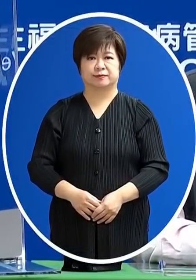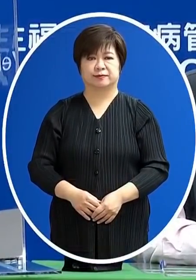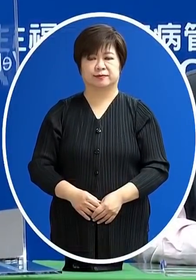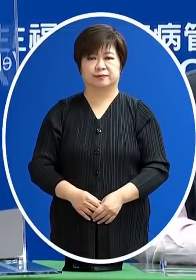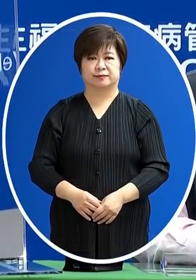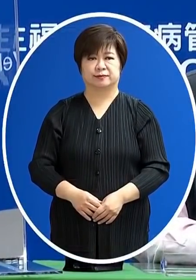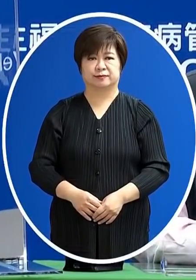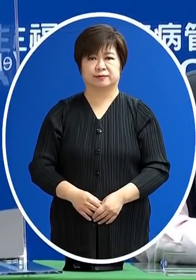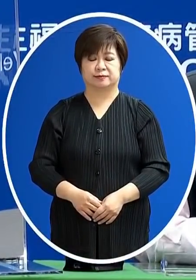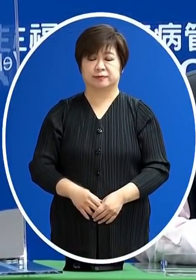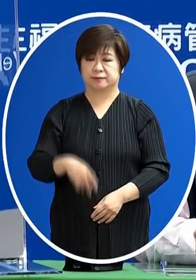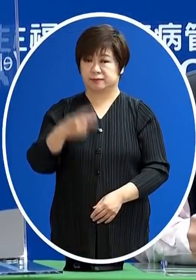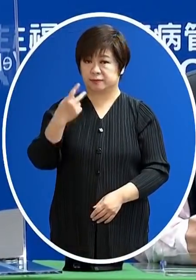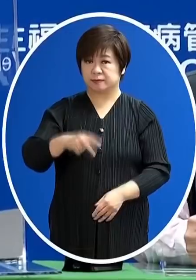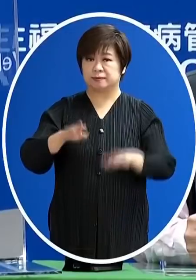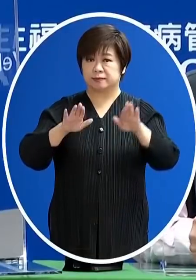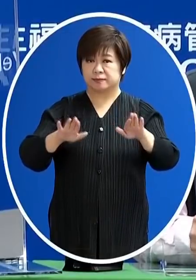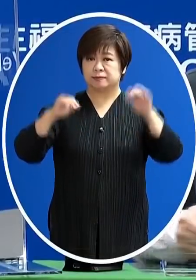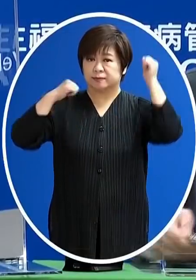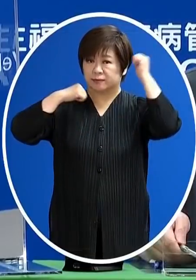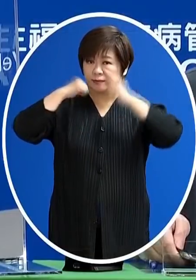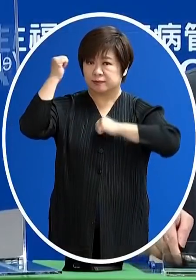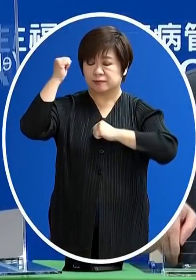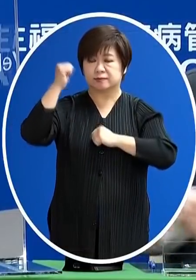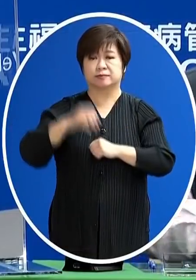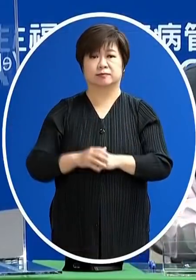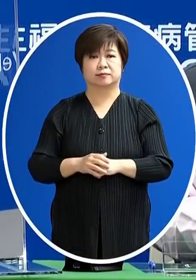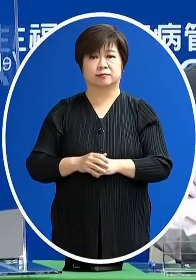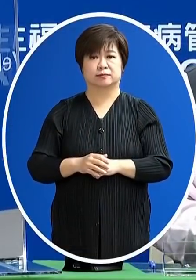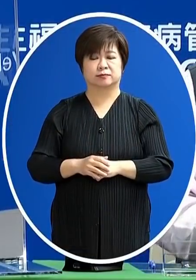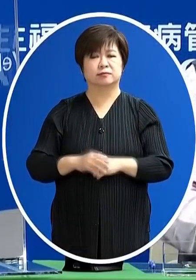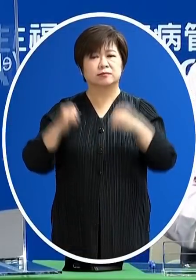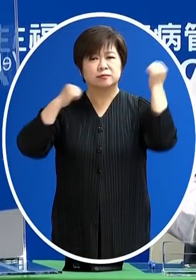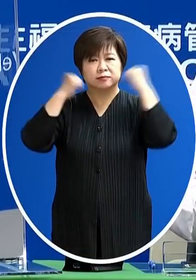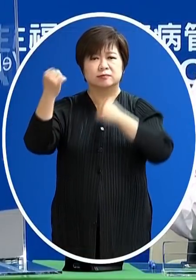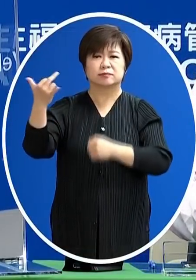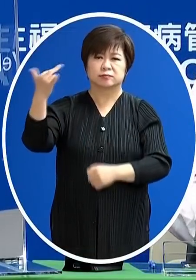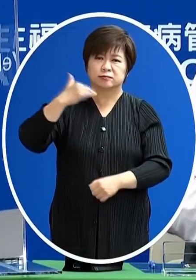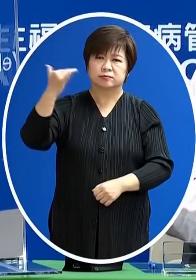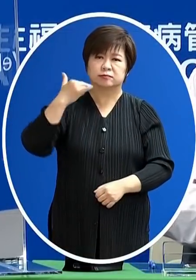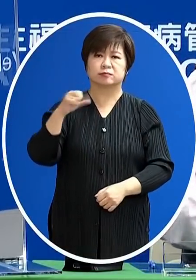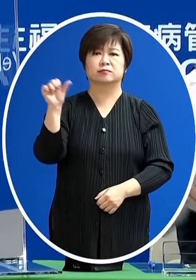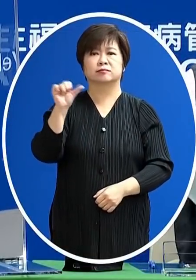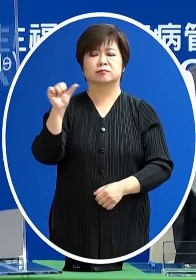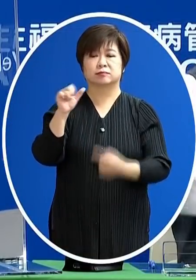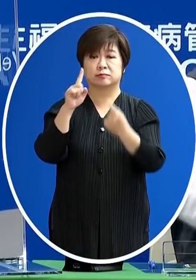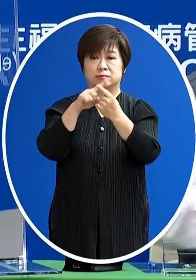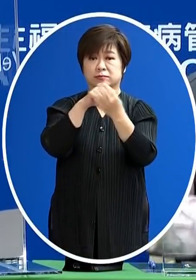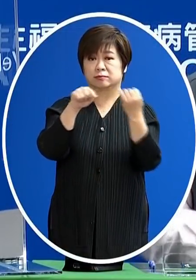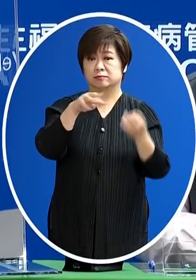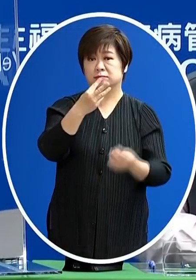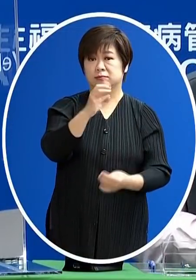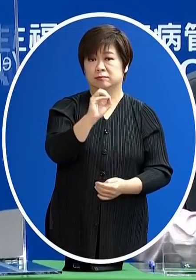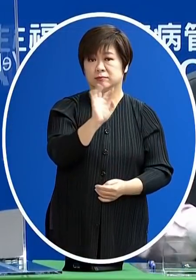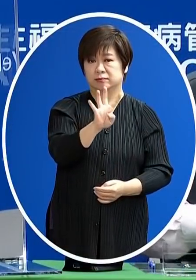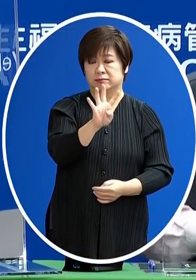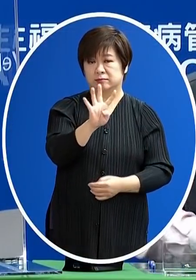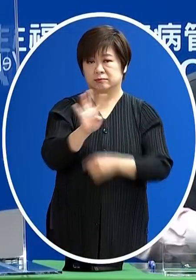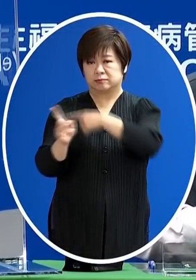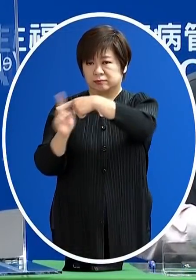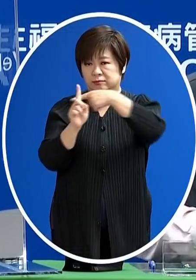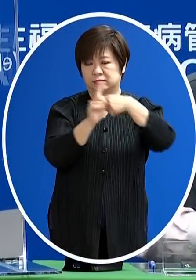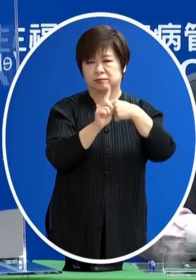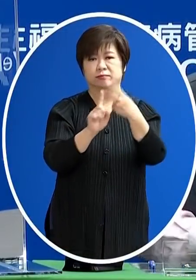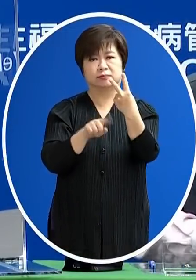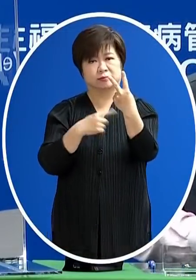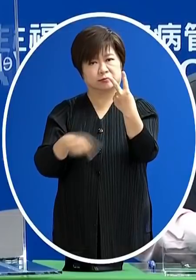那整体来讲，今天早上上午一向都不多了哈，五个航班304人，那阳性的是2